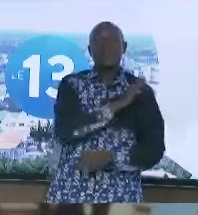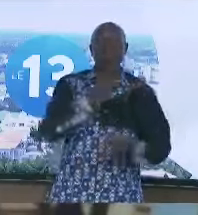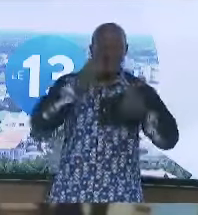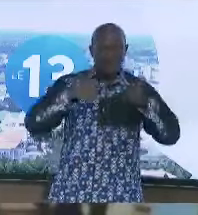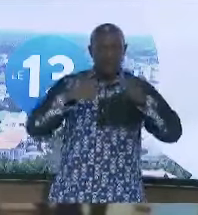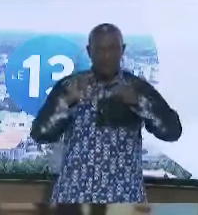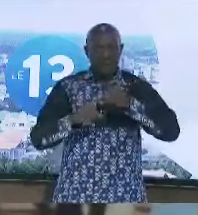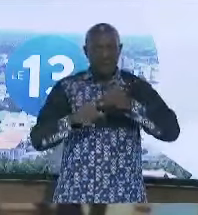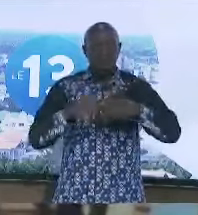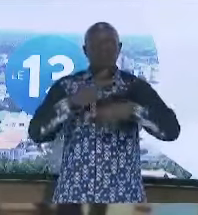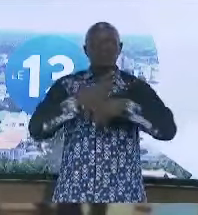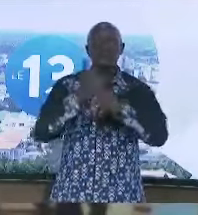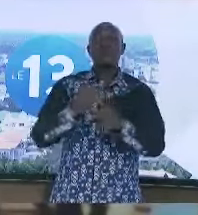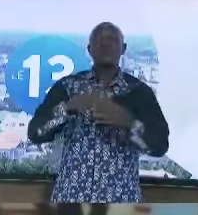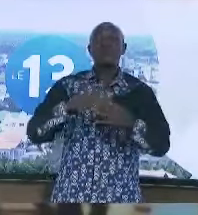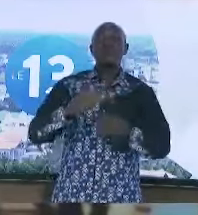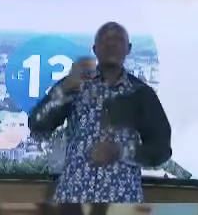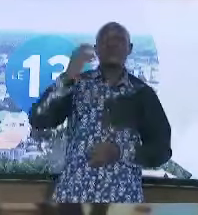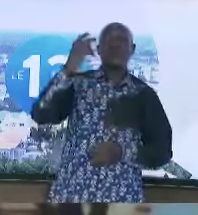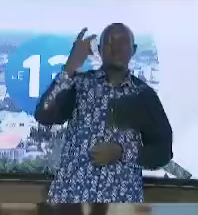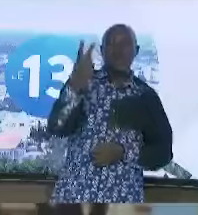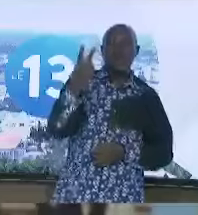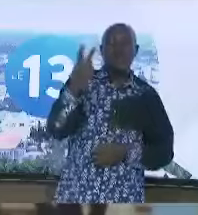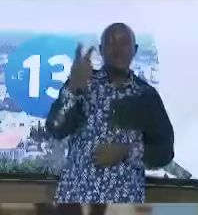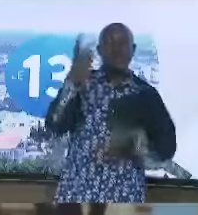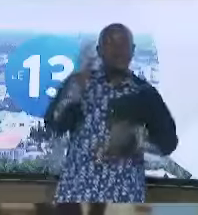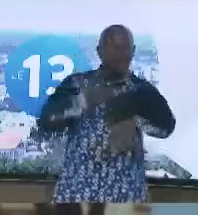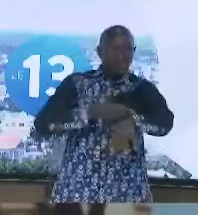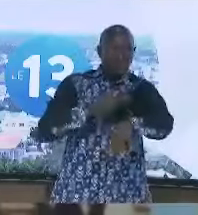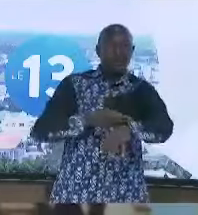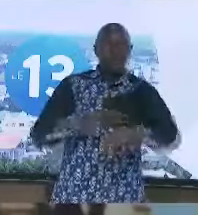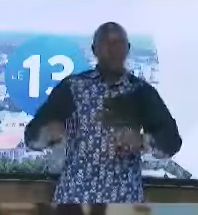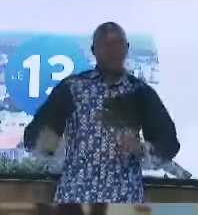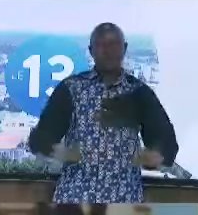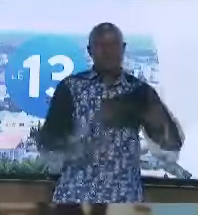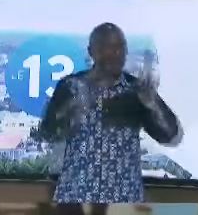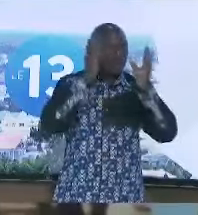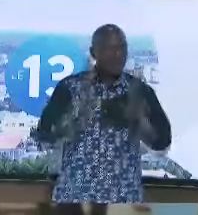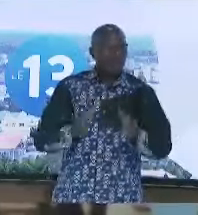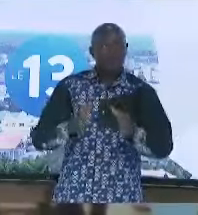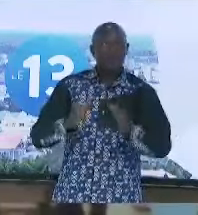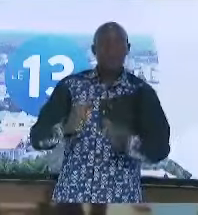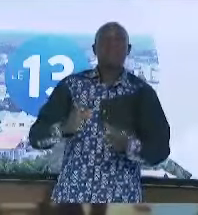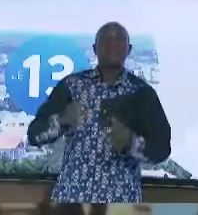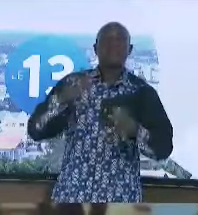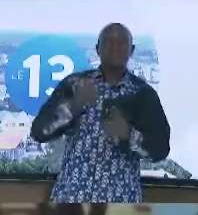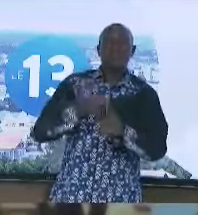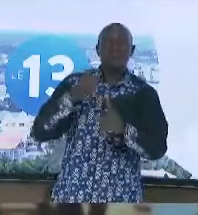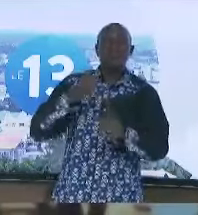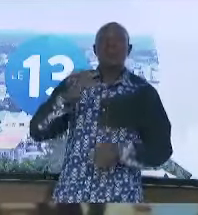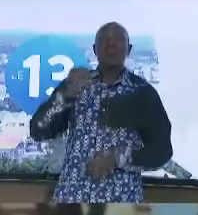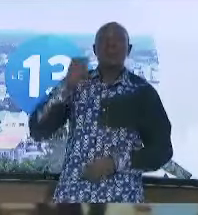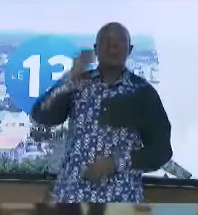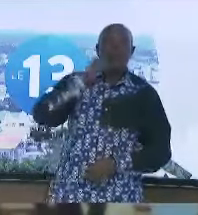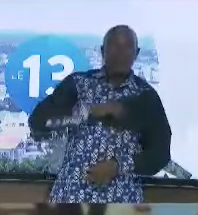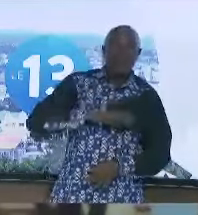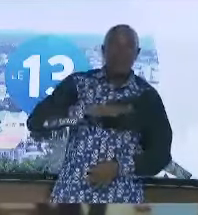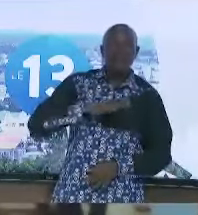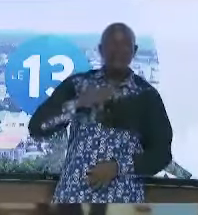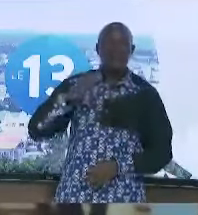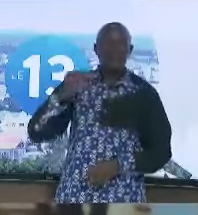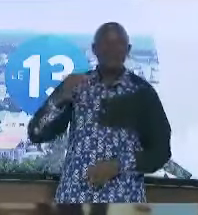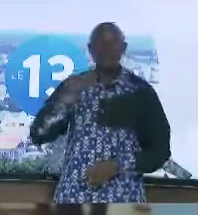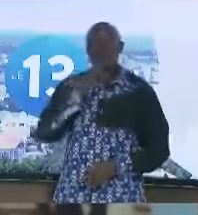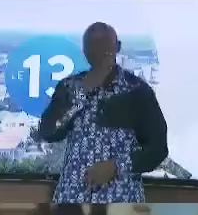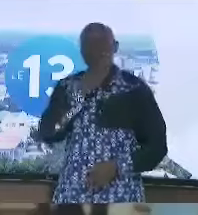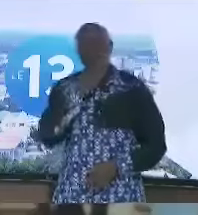date d'une durée d'environ 2 heures. Le réalisateur traite de la fibre mère-enfant face aux péripéties